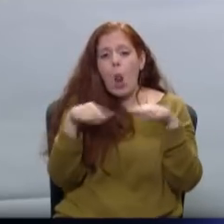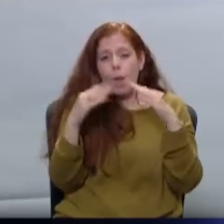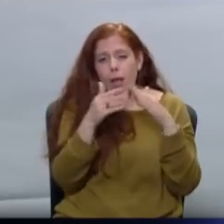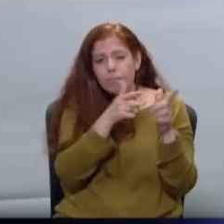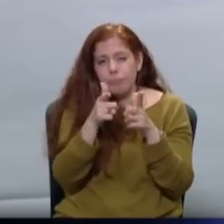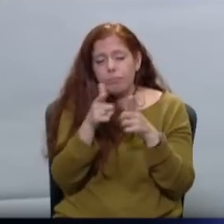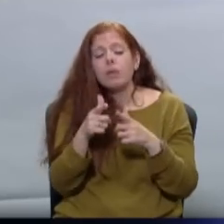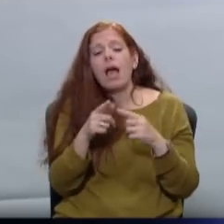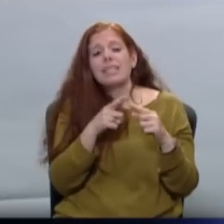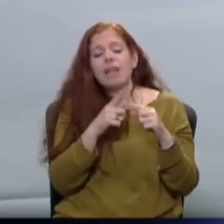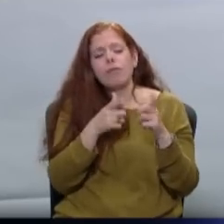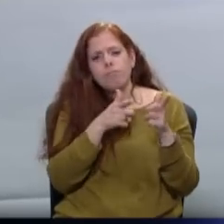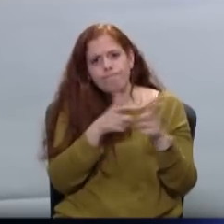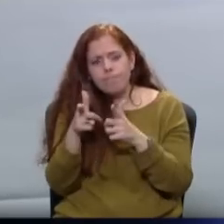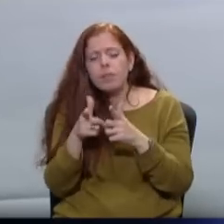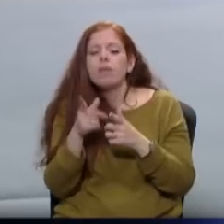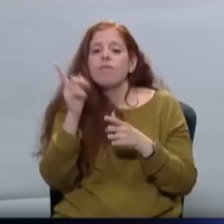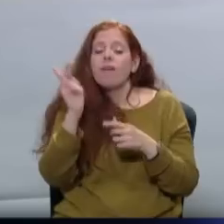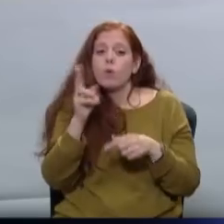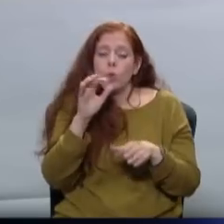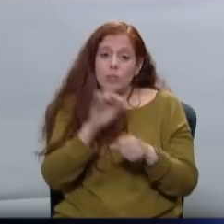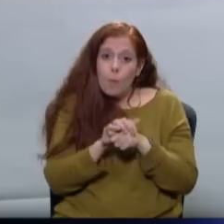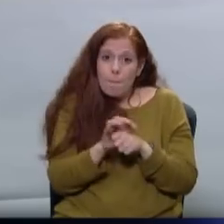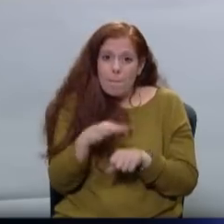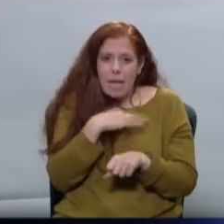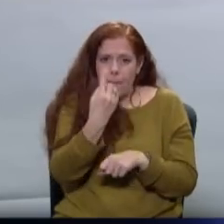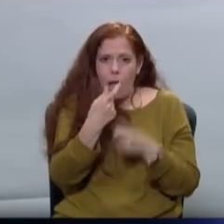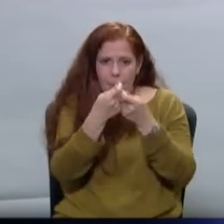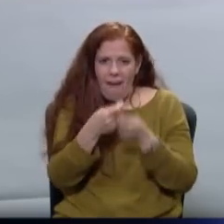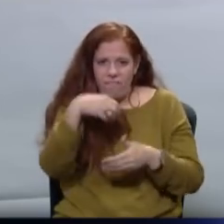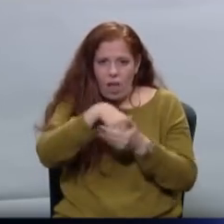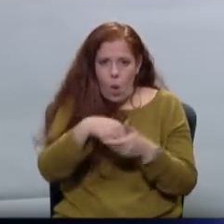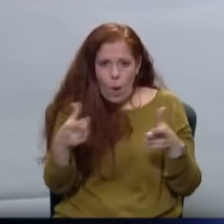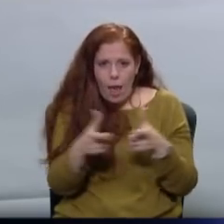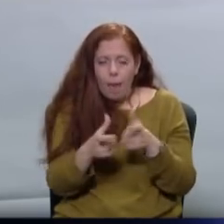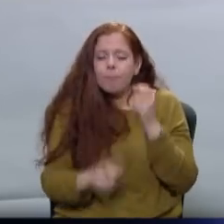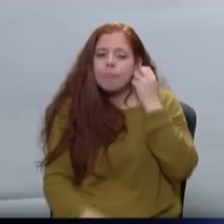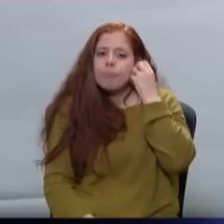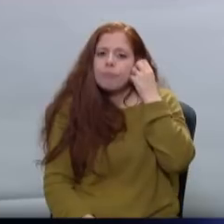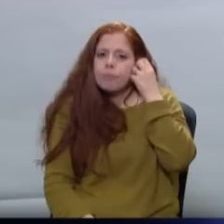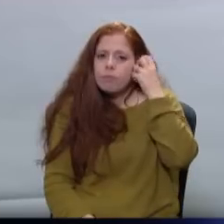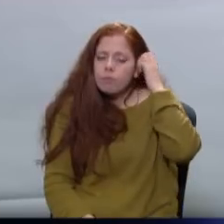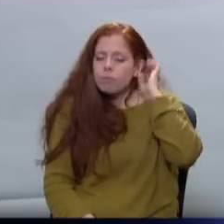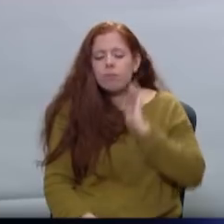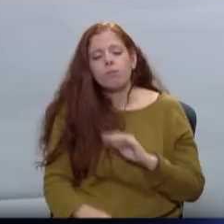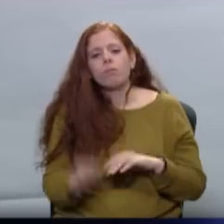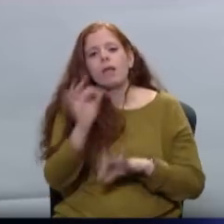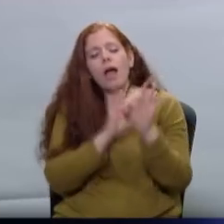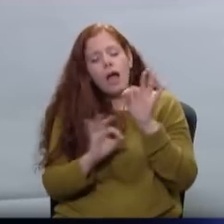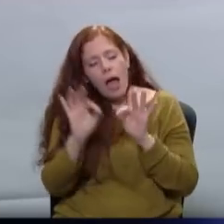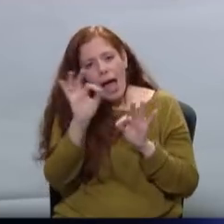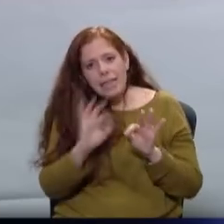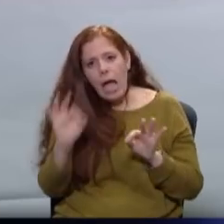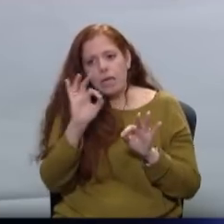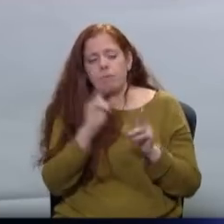הימם השיבו באש וזיהו אפילו פגיעה באחד מחברי החוליה. עדיין בדברים שעושים בדרכם